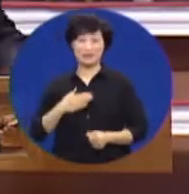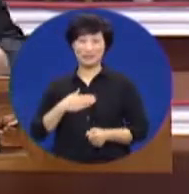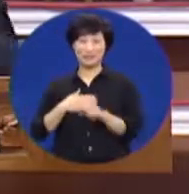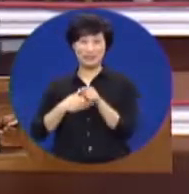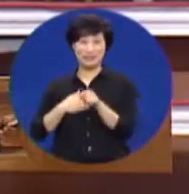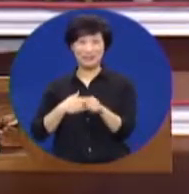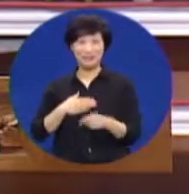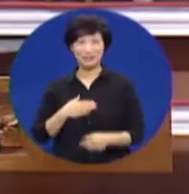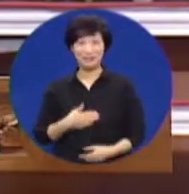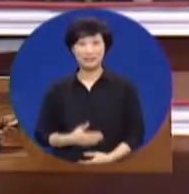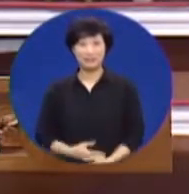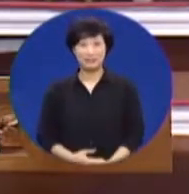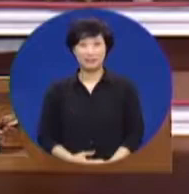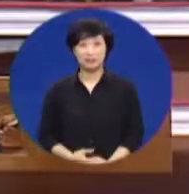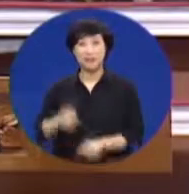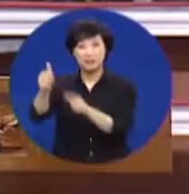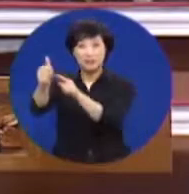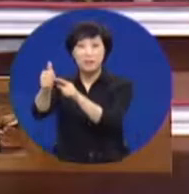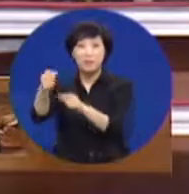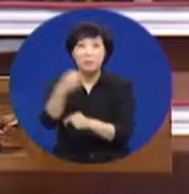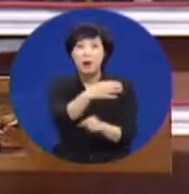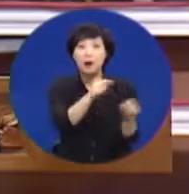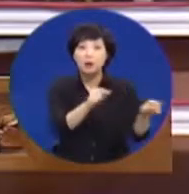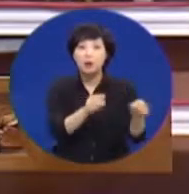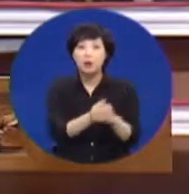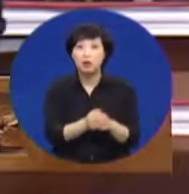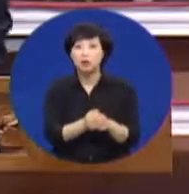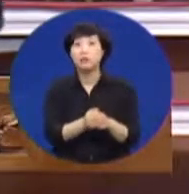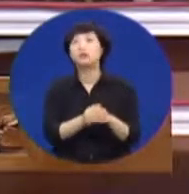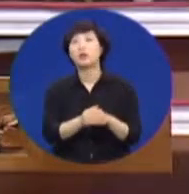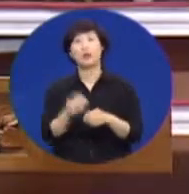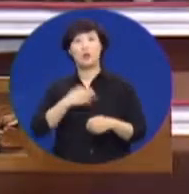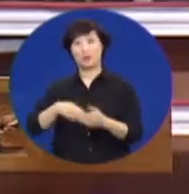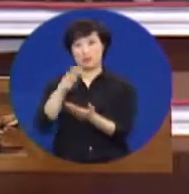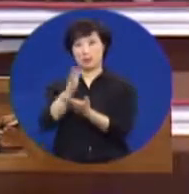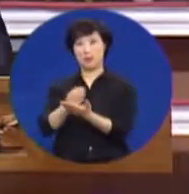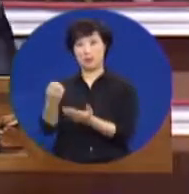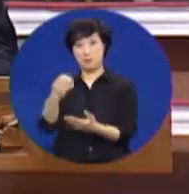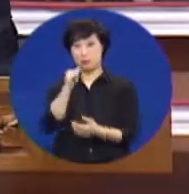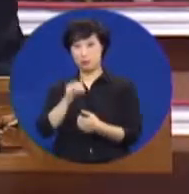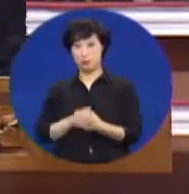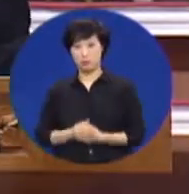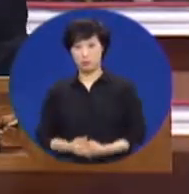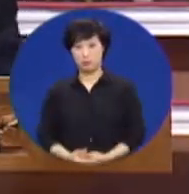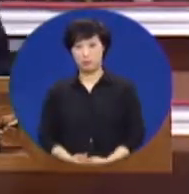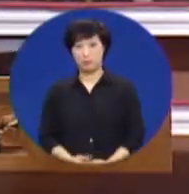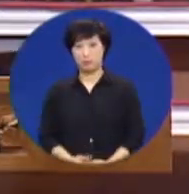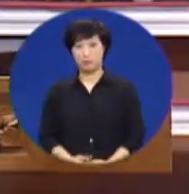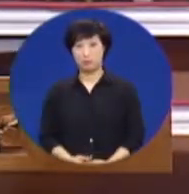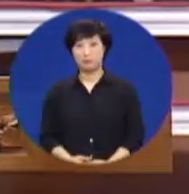그랬더니 내가 말할 테니 걱정하지 마라. 그래요. 내가 말할 테니 걱정하지 마라.